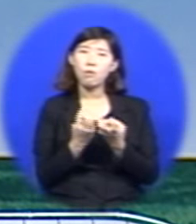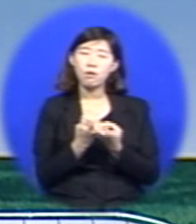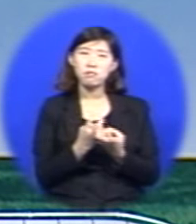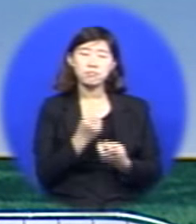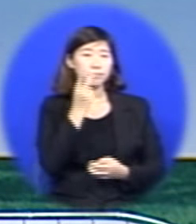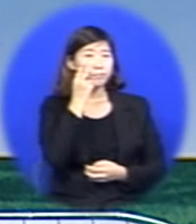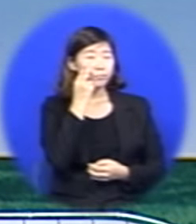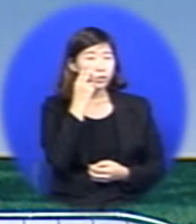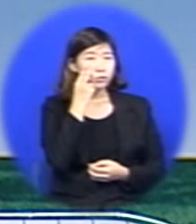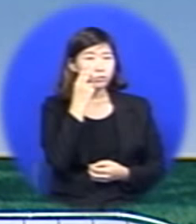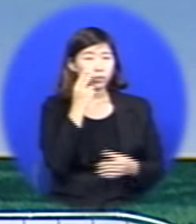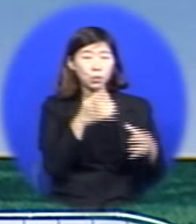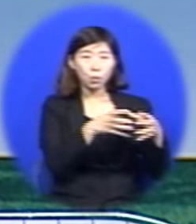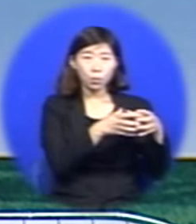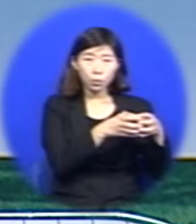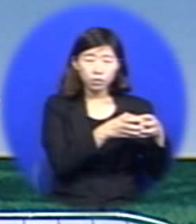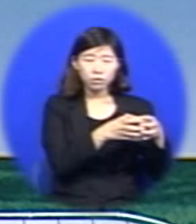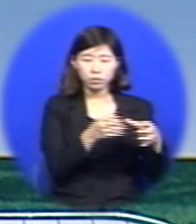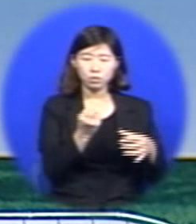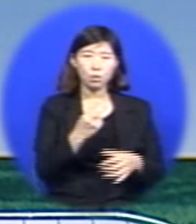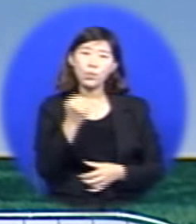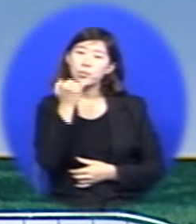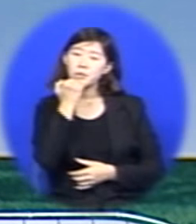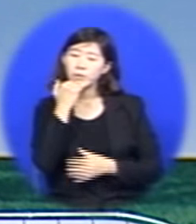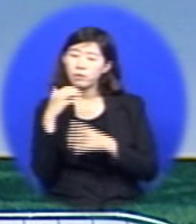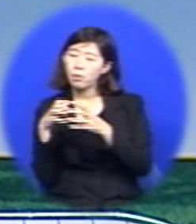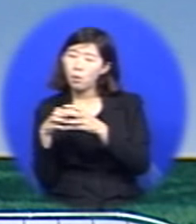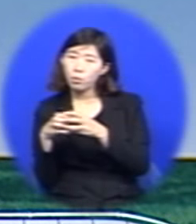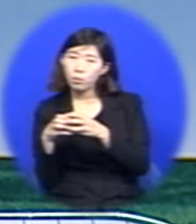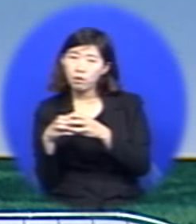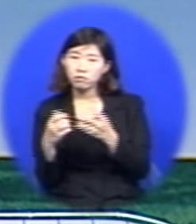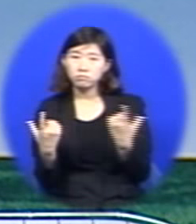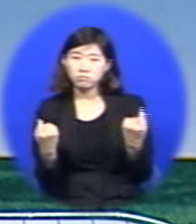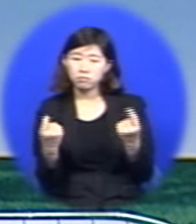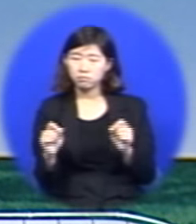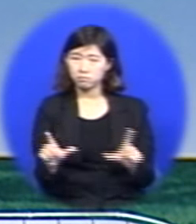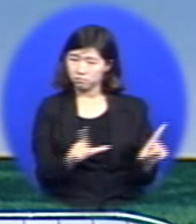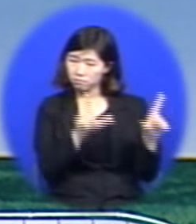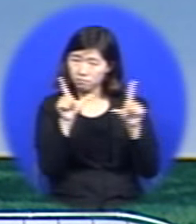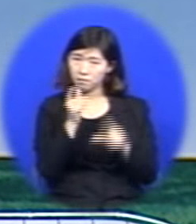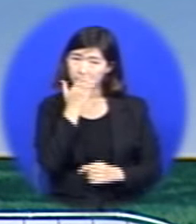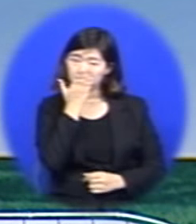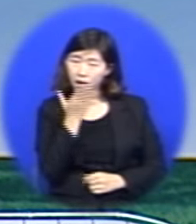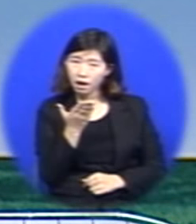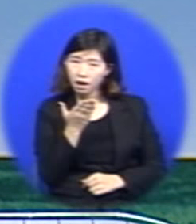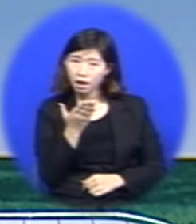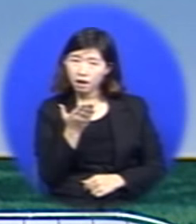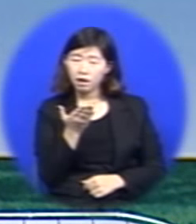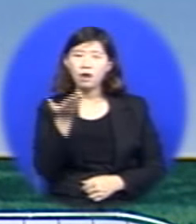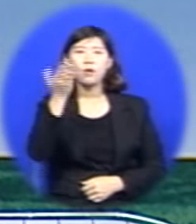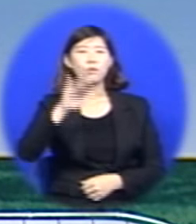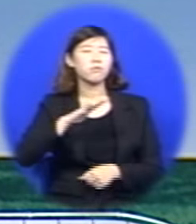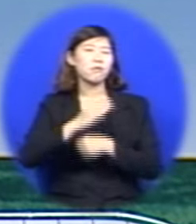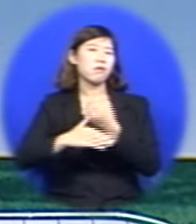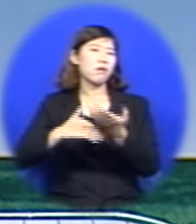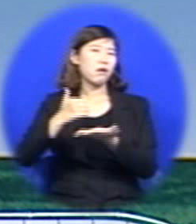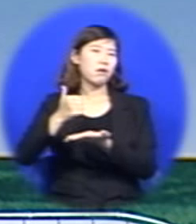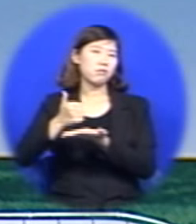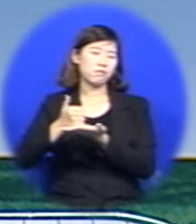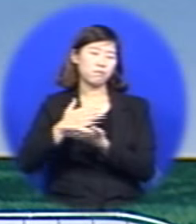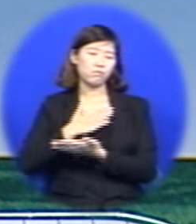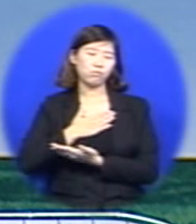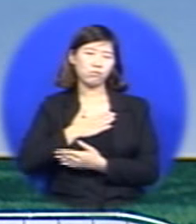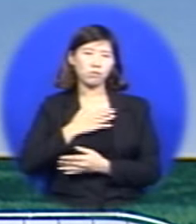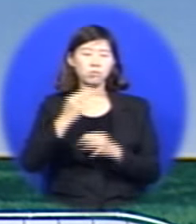또는 브루드호프 공동체처럼 그렇게 모여 살 수 있겠습니까? 그런데 하나님이 우리에게 놀라운 길을 보여주셨어요.